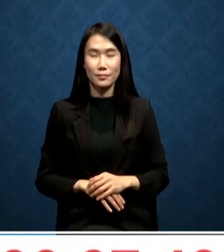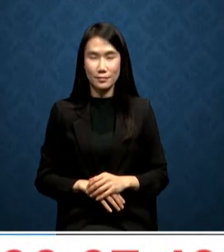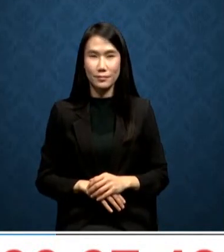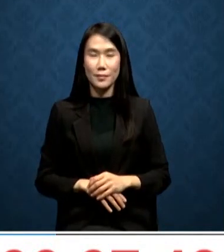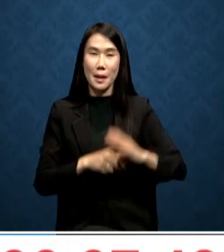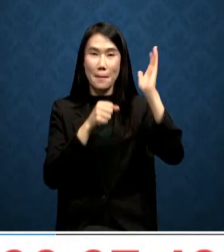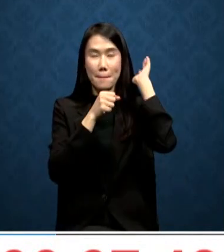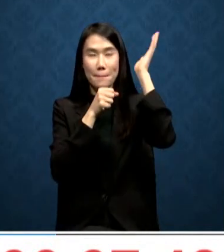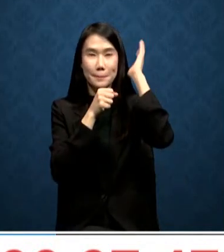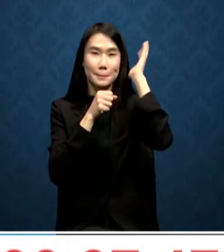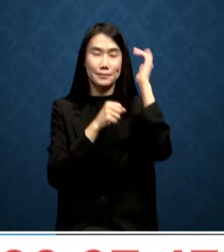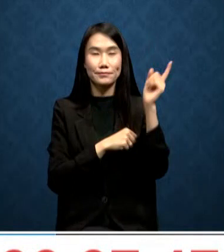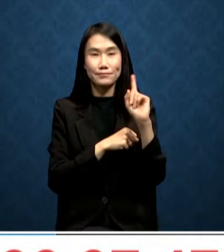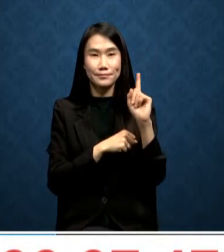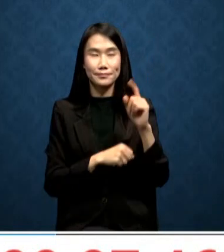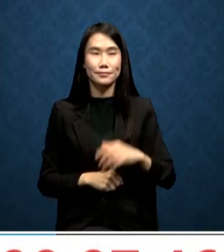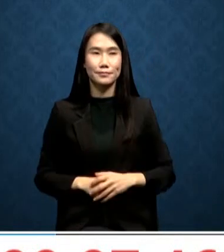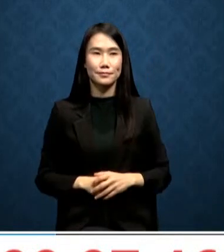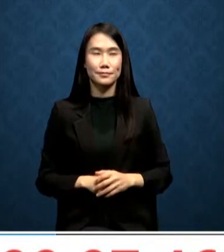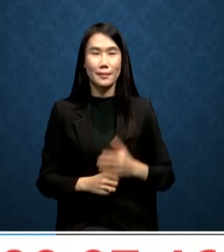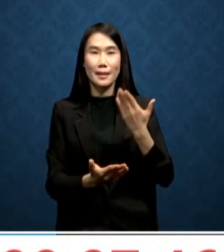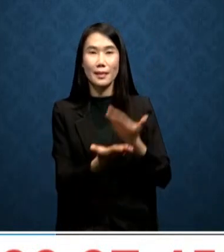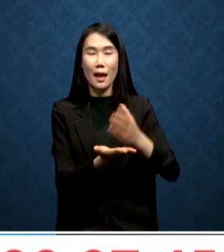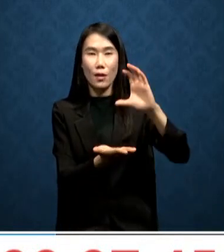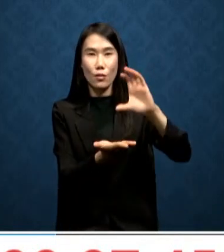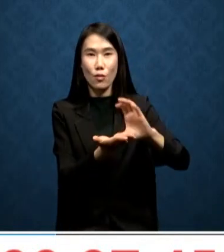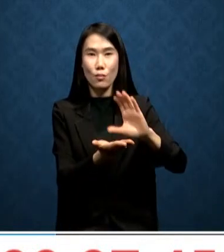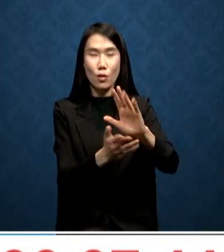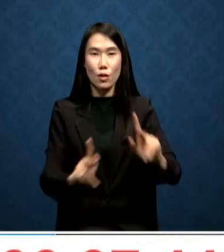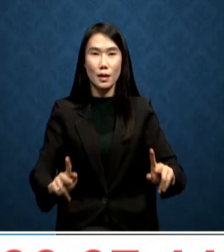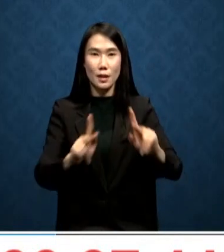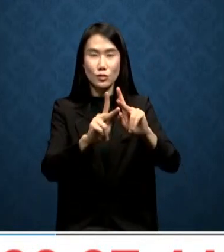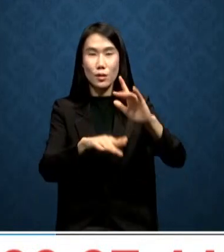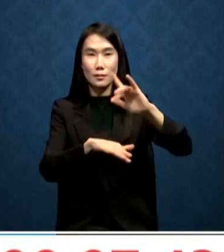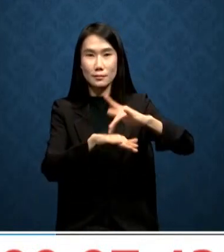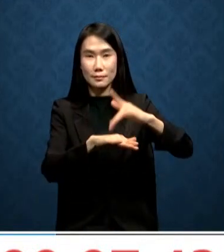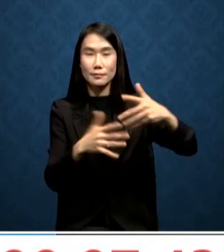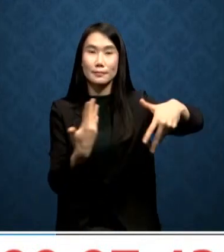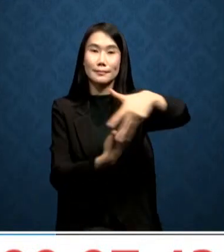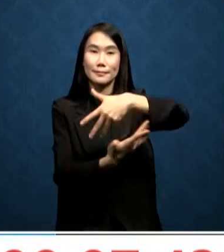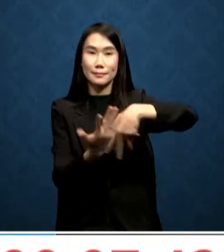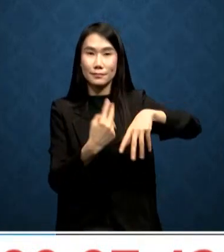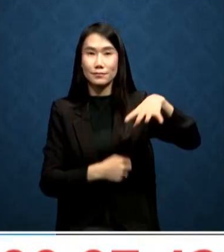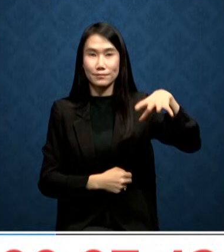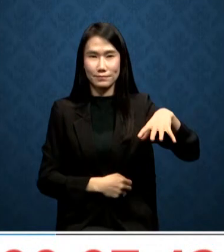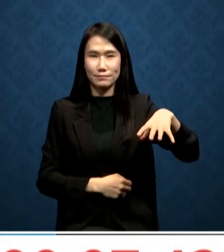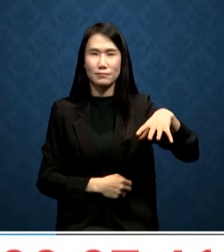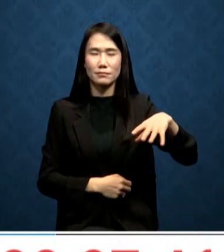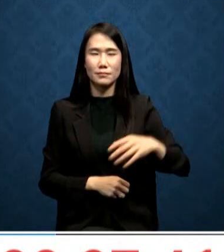ายเรื่องที่เกี่ยวกับการจัดสรรงบประมาณของกระทรวงทรัพยากรธรรมชาติและสิ่งแวดล้อม